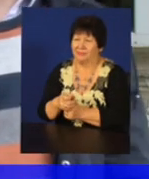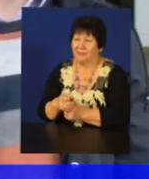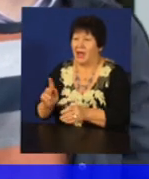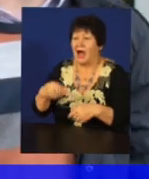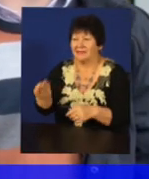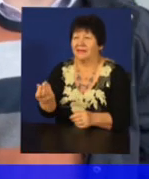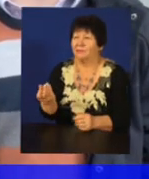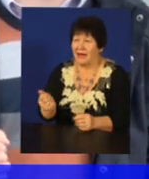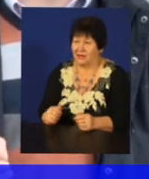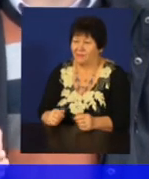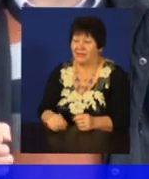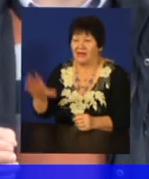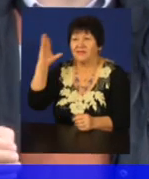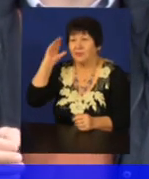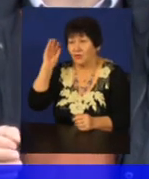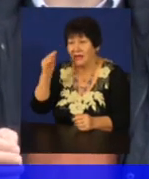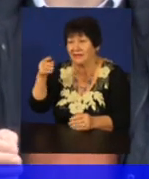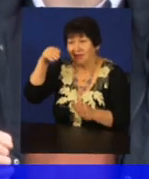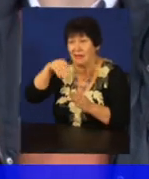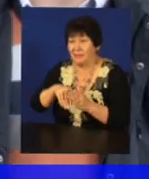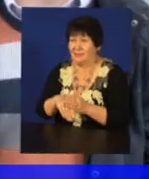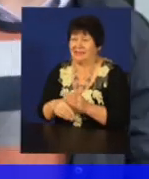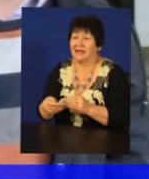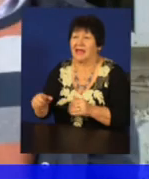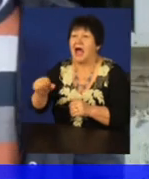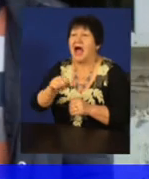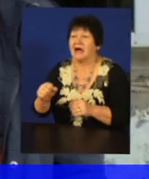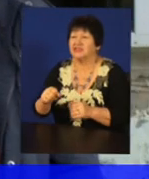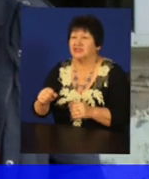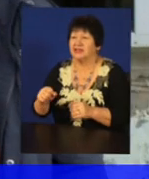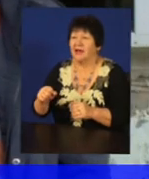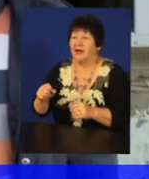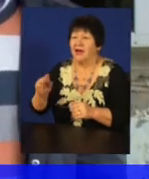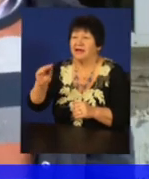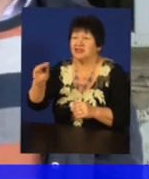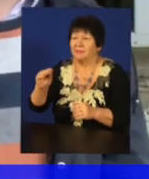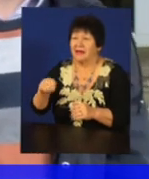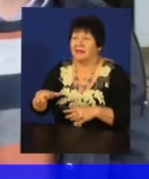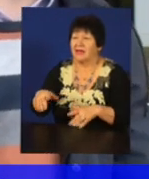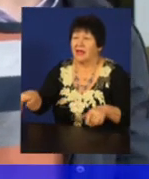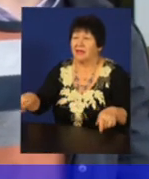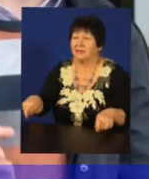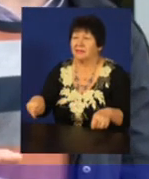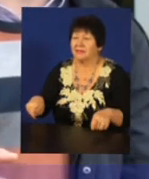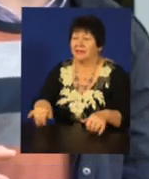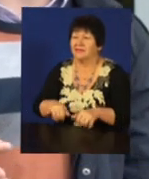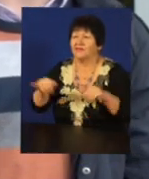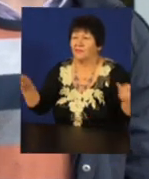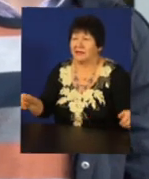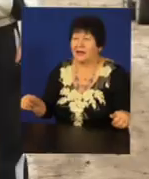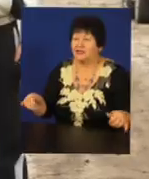dat banii, iar în Moldova este implementat de către Agenția Germană de Dezvoltare Internațională și pentru regiunea